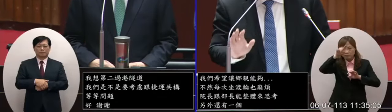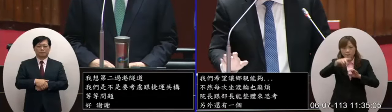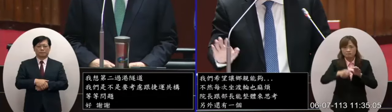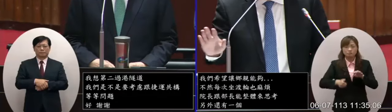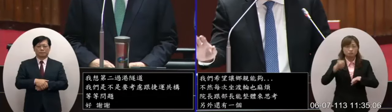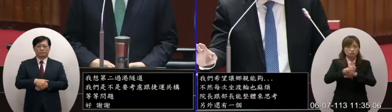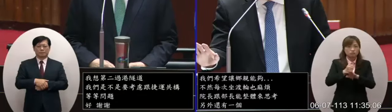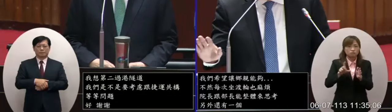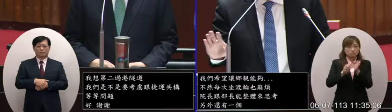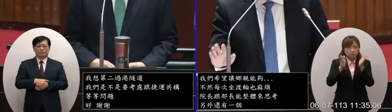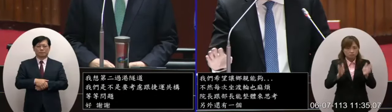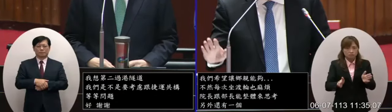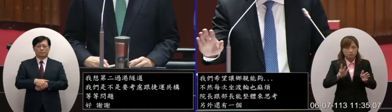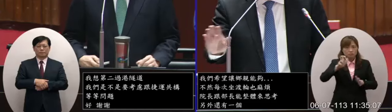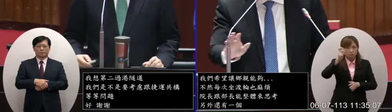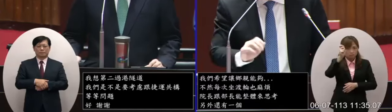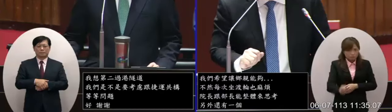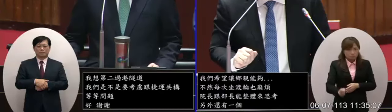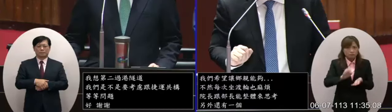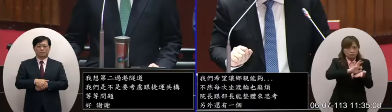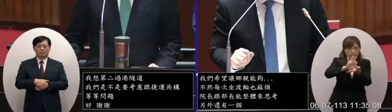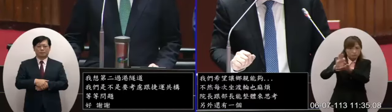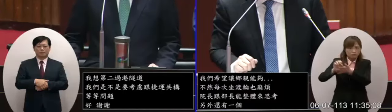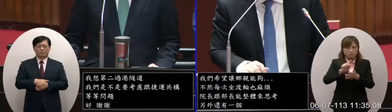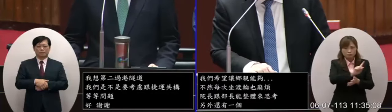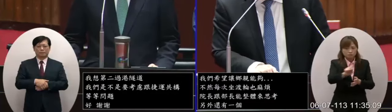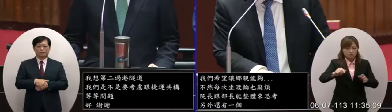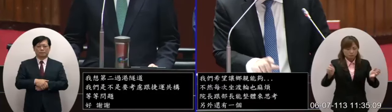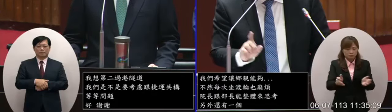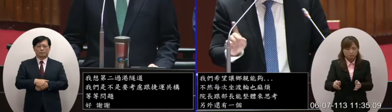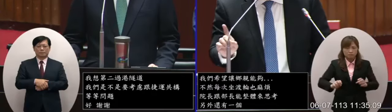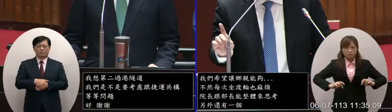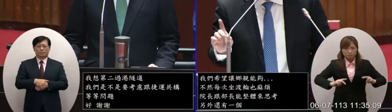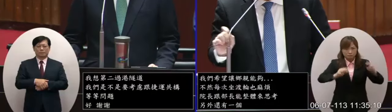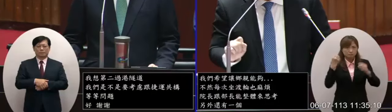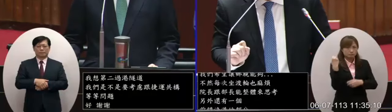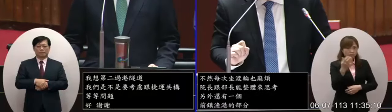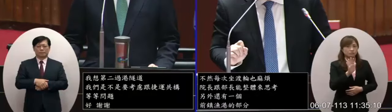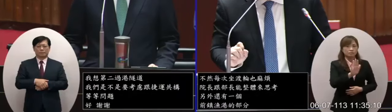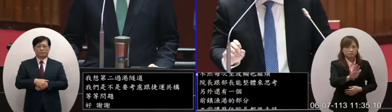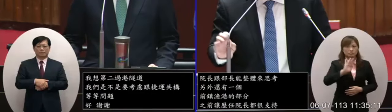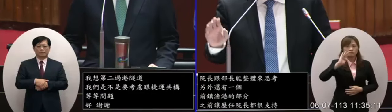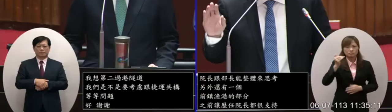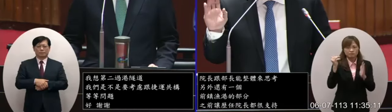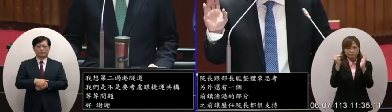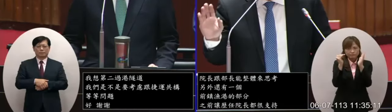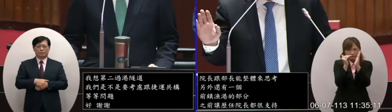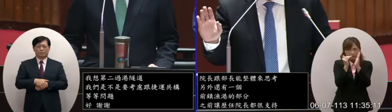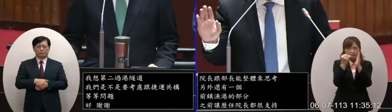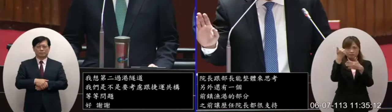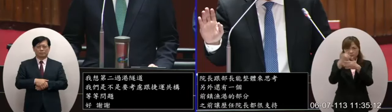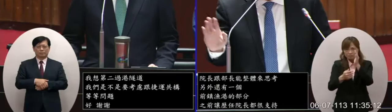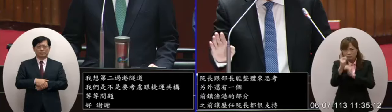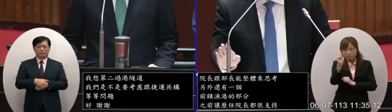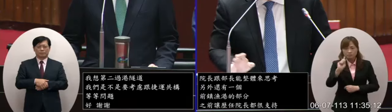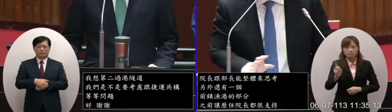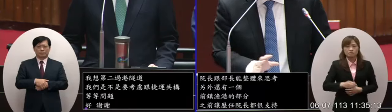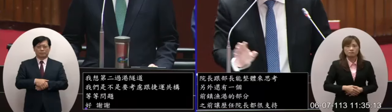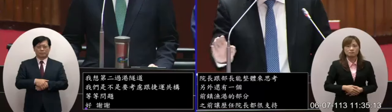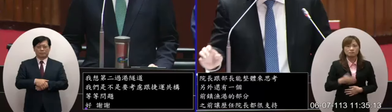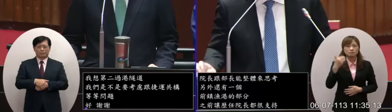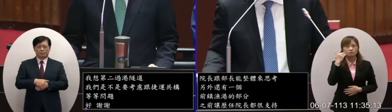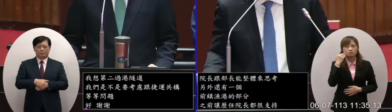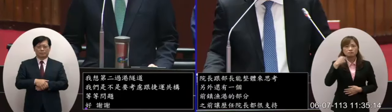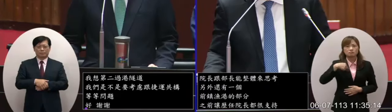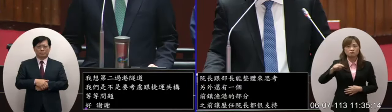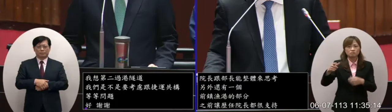的改造，包括地下化、下水道等等全部来做了。但是有一个是最后一里路，就是我们如果去日本的丰州竹地，我